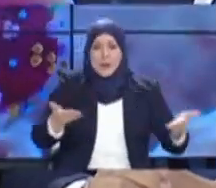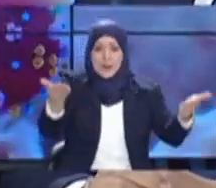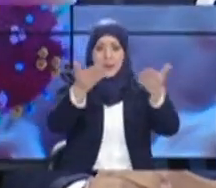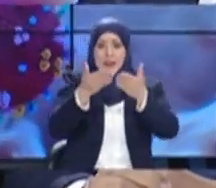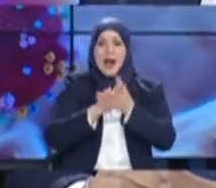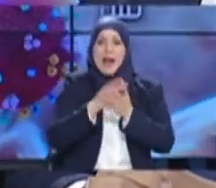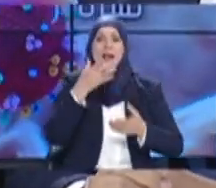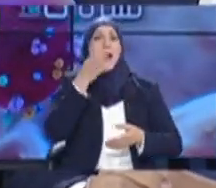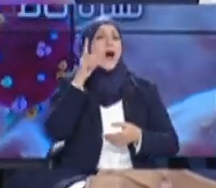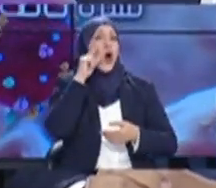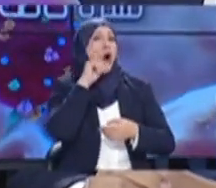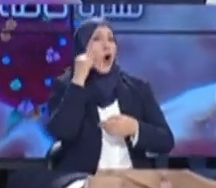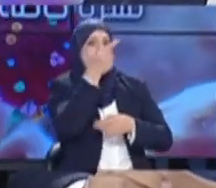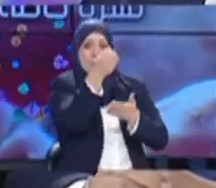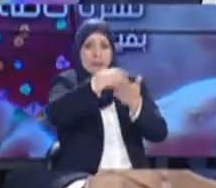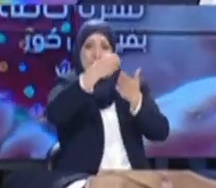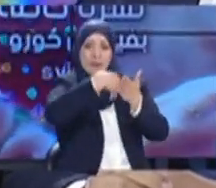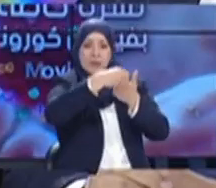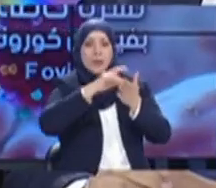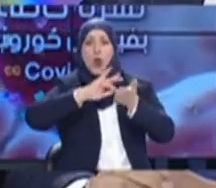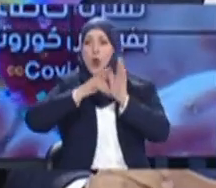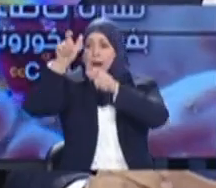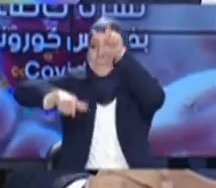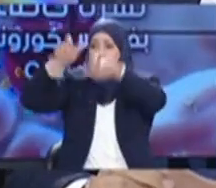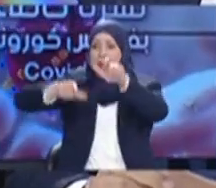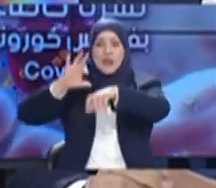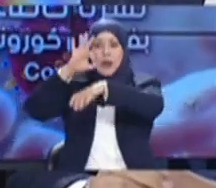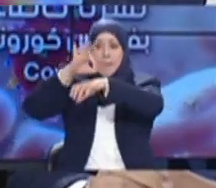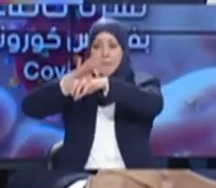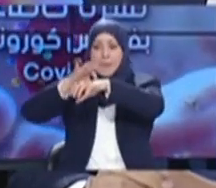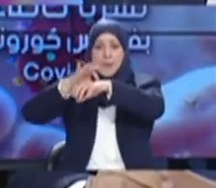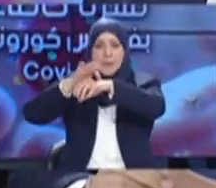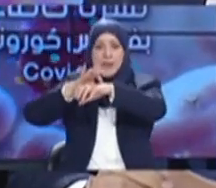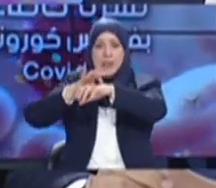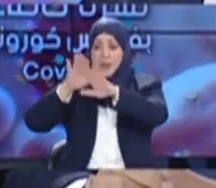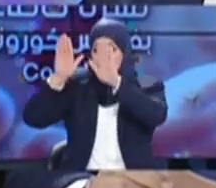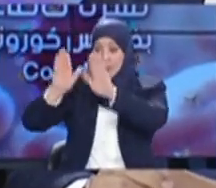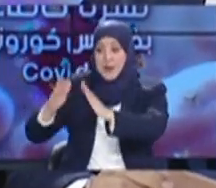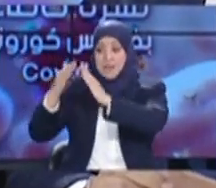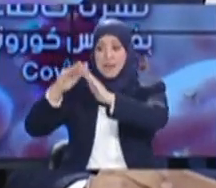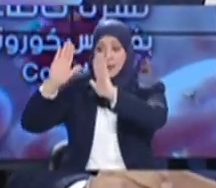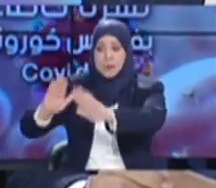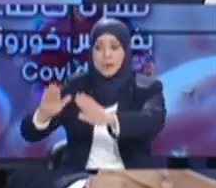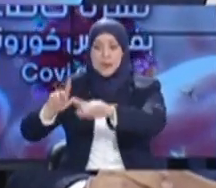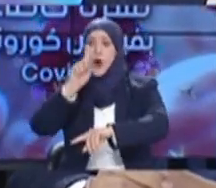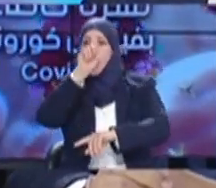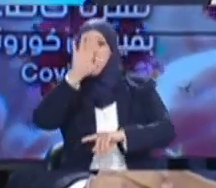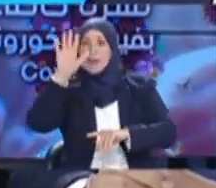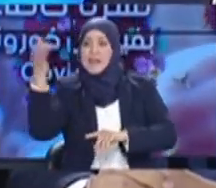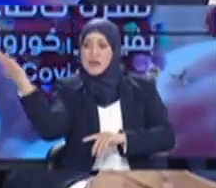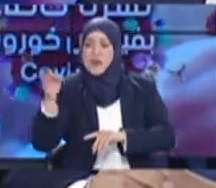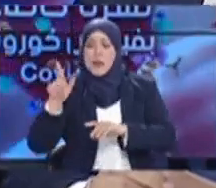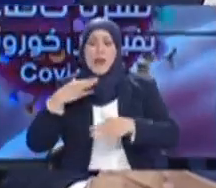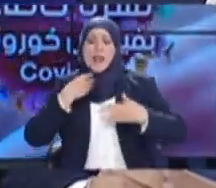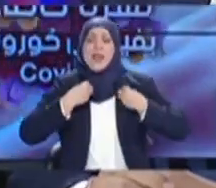سي بلكحل احنا المرضى الكل مش نرقدهم، اللي مش يستطيعوا ان هم يرقدوا، معناتها 15% اللي هما تعبين في